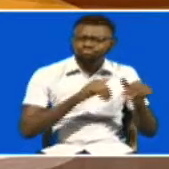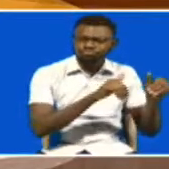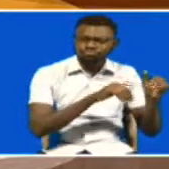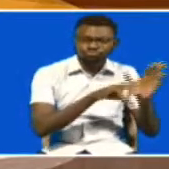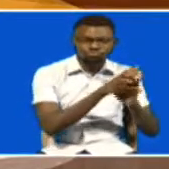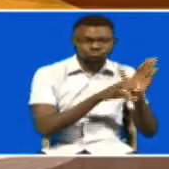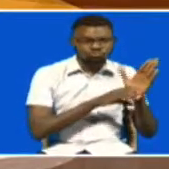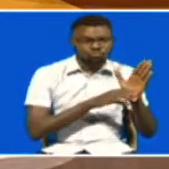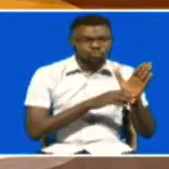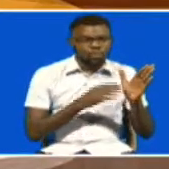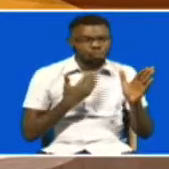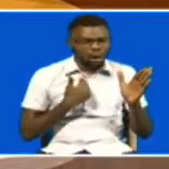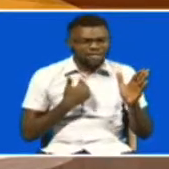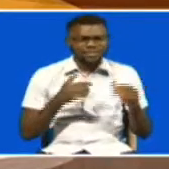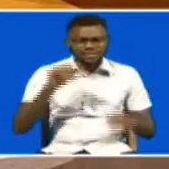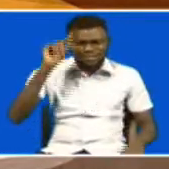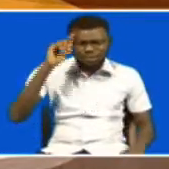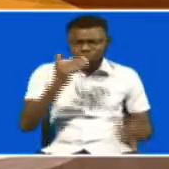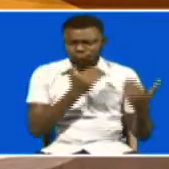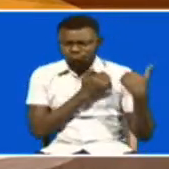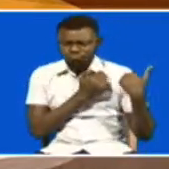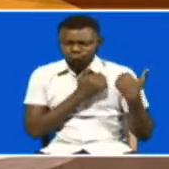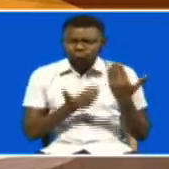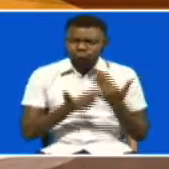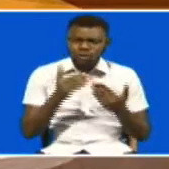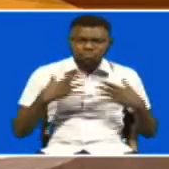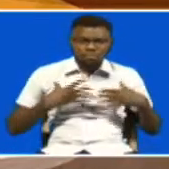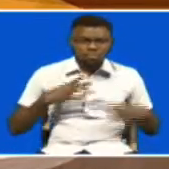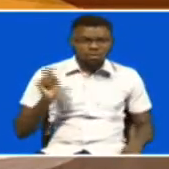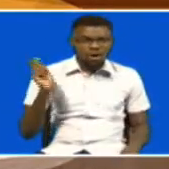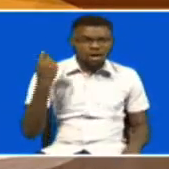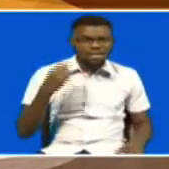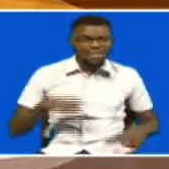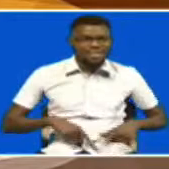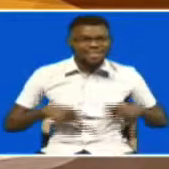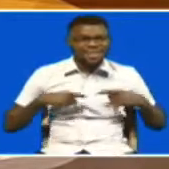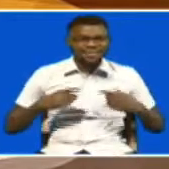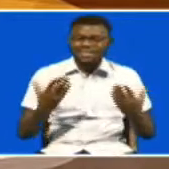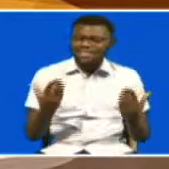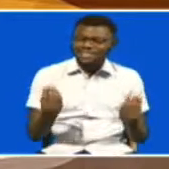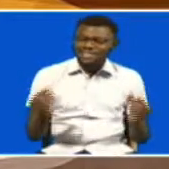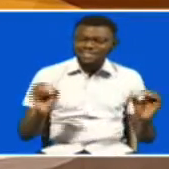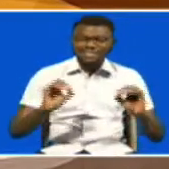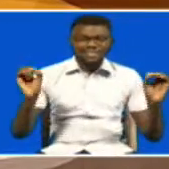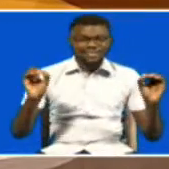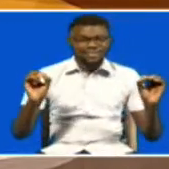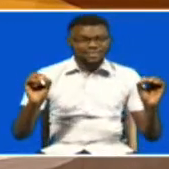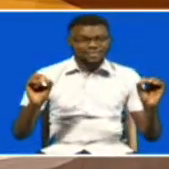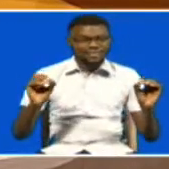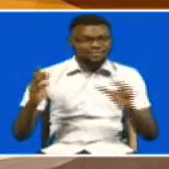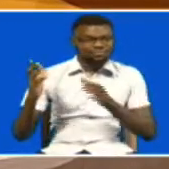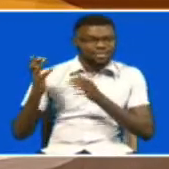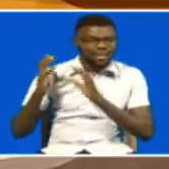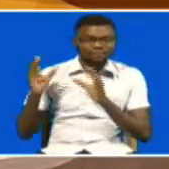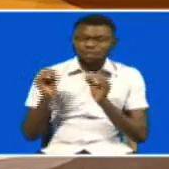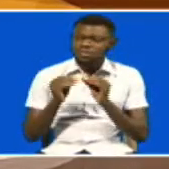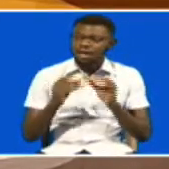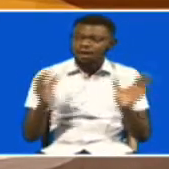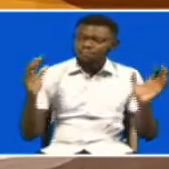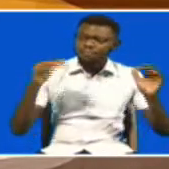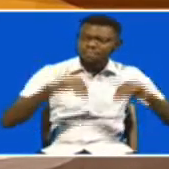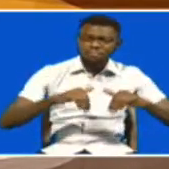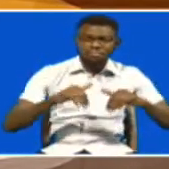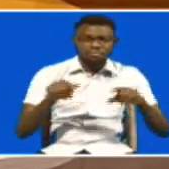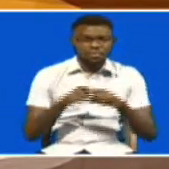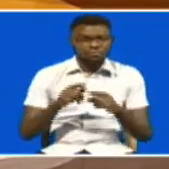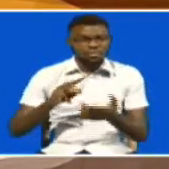kushinikiza serikali kuwajibikia wa Kenya hasa kuhusu hali ngumu ya maisha. Na huku mkutano wa Kilifi ukiendelea, katika kaunti ya